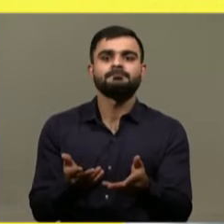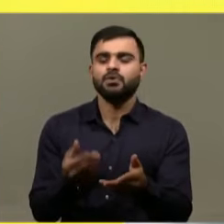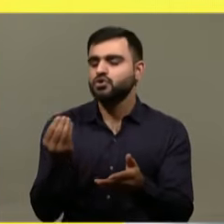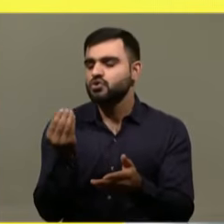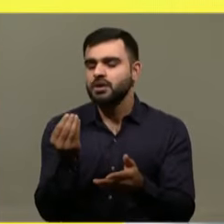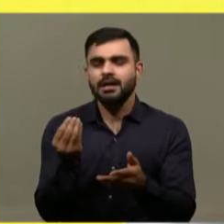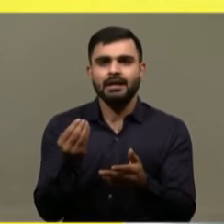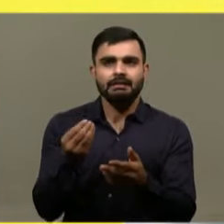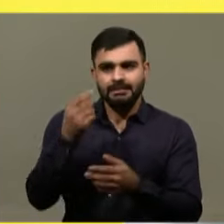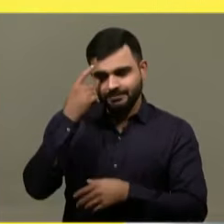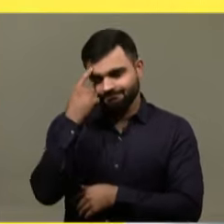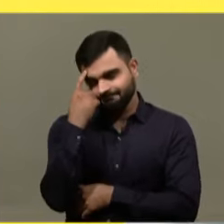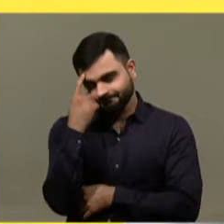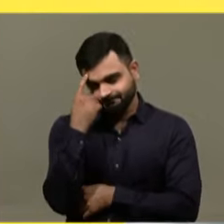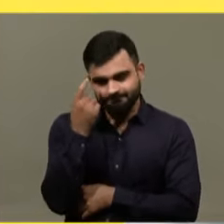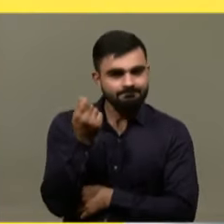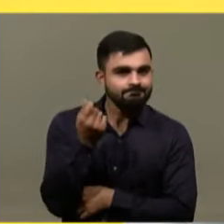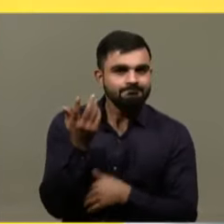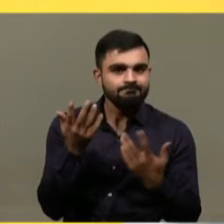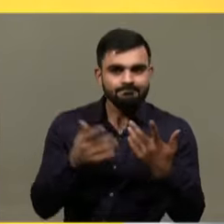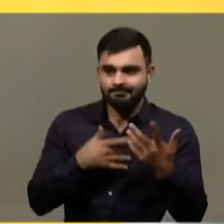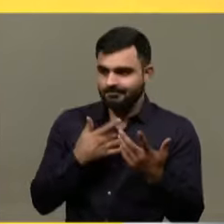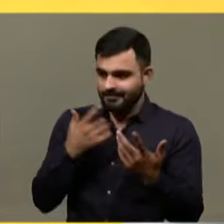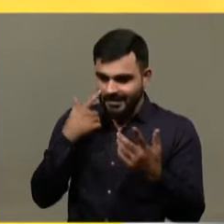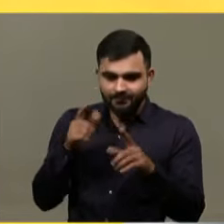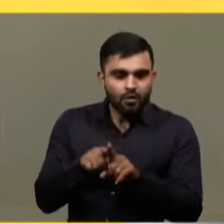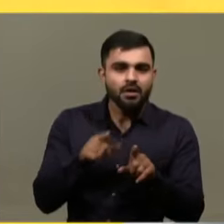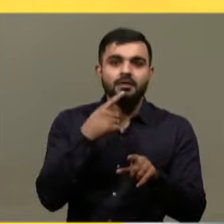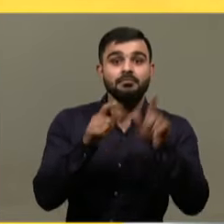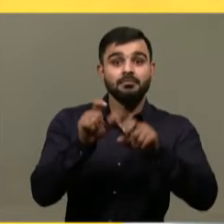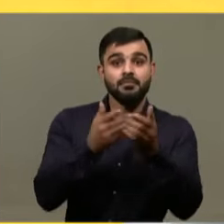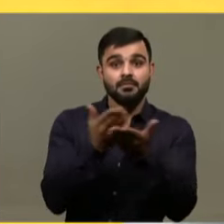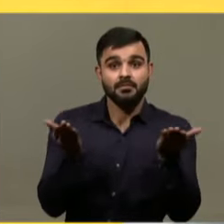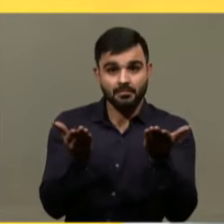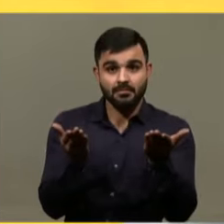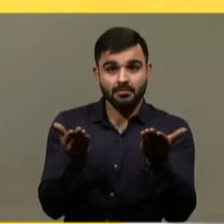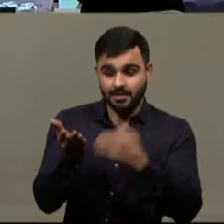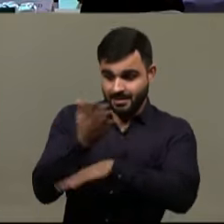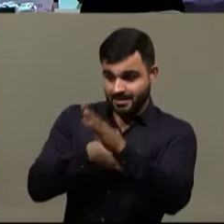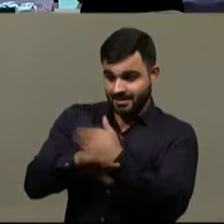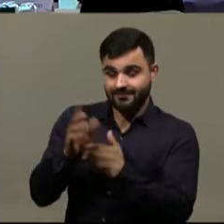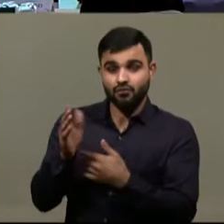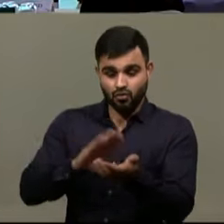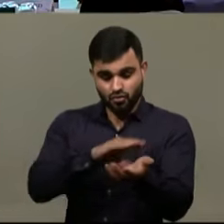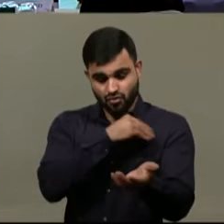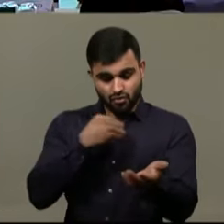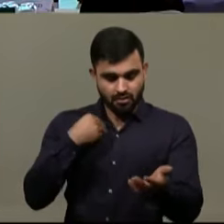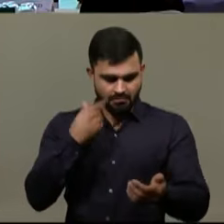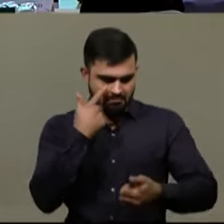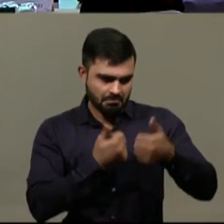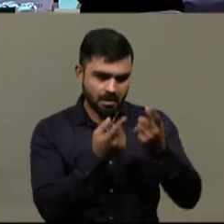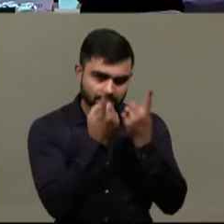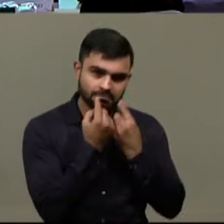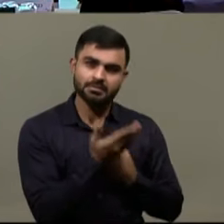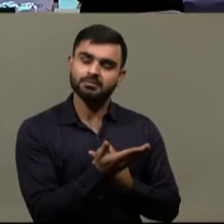छोटी सी चीज आप सोचिए कि कितना इन डिग्निफाइड ट्रीटमेंट है कि आपको अपनी विकलांगता जो कि डॉक्टर आपको एग्जामिन कर रहे